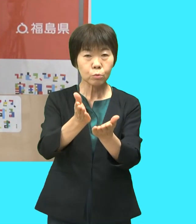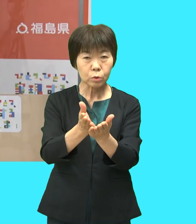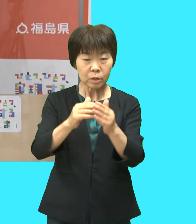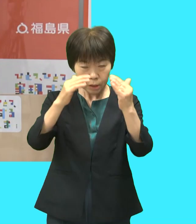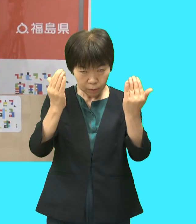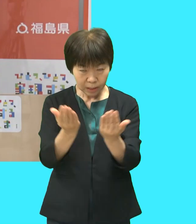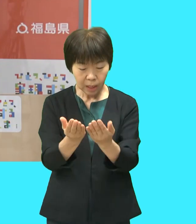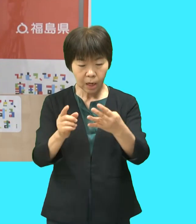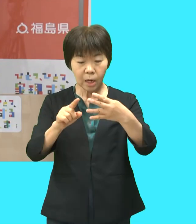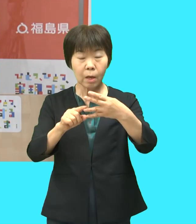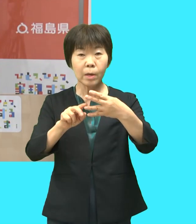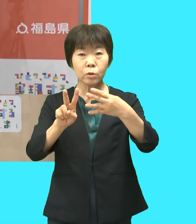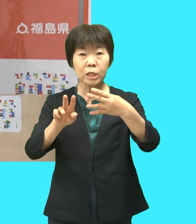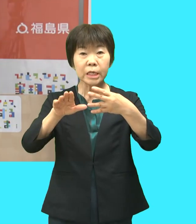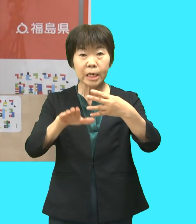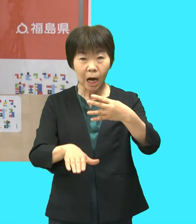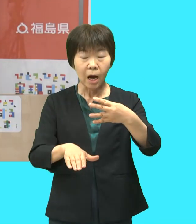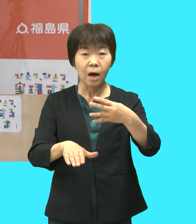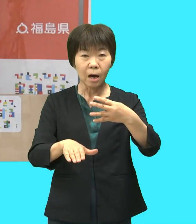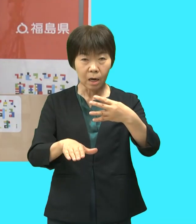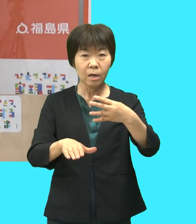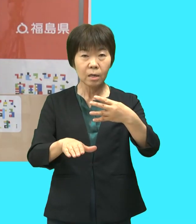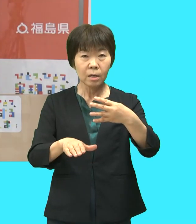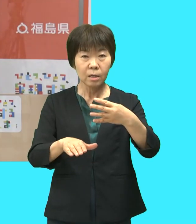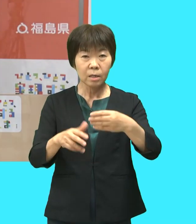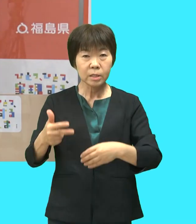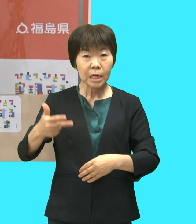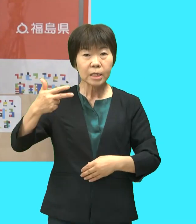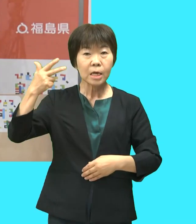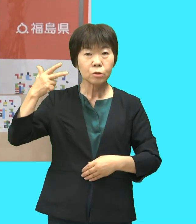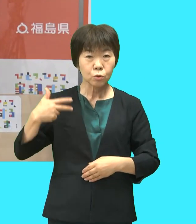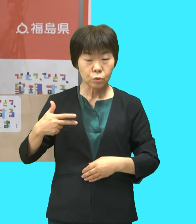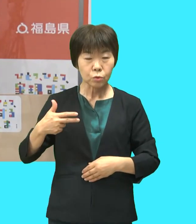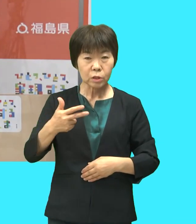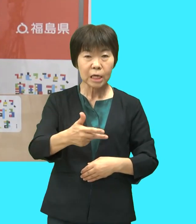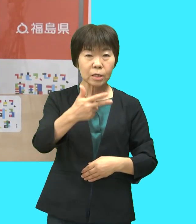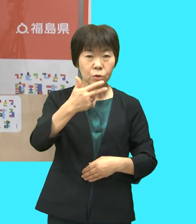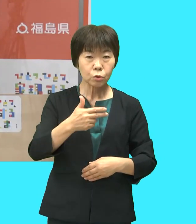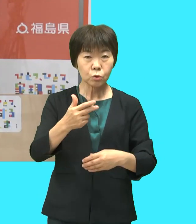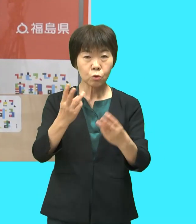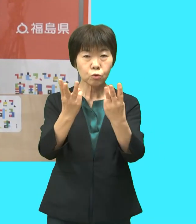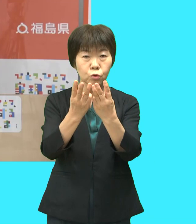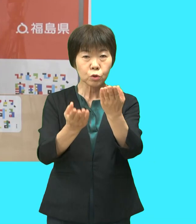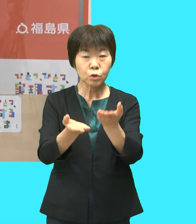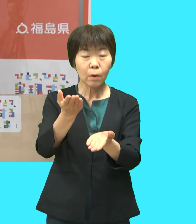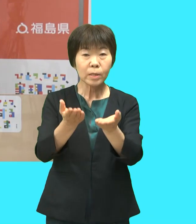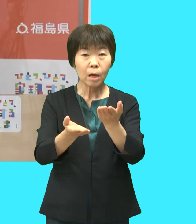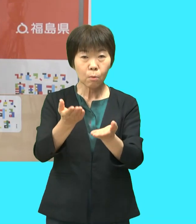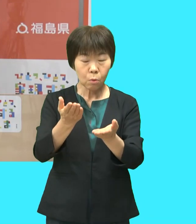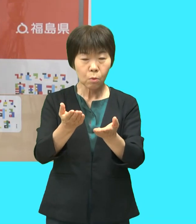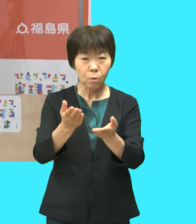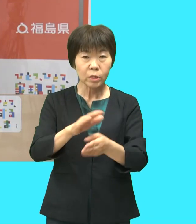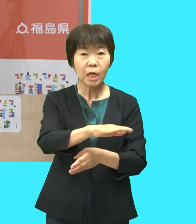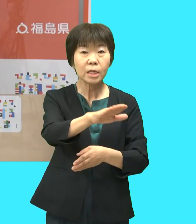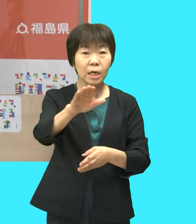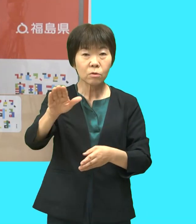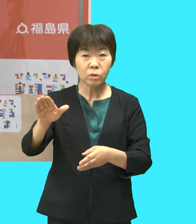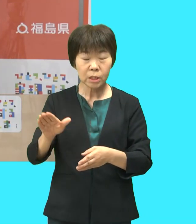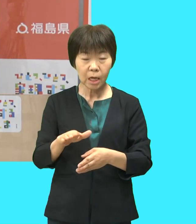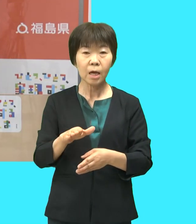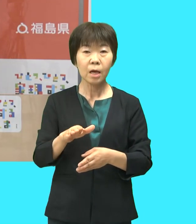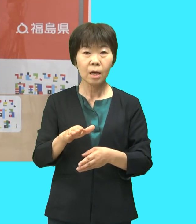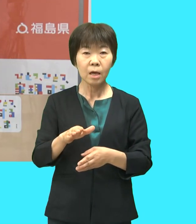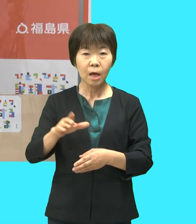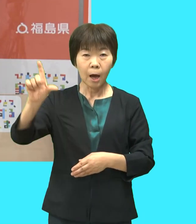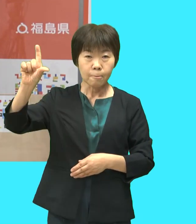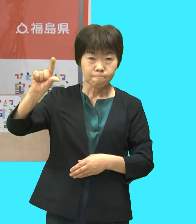以下であります。また2週間前、1週間前の数字と比べても全体として大きく